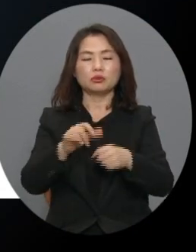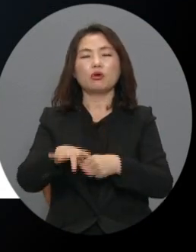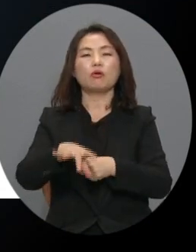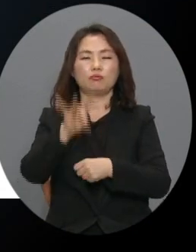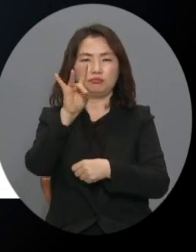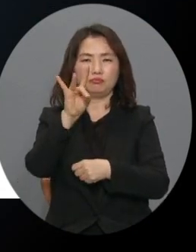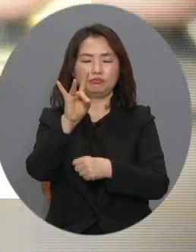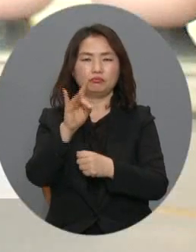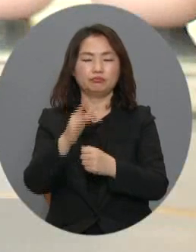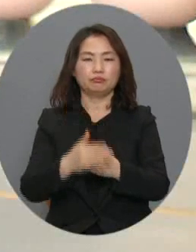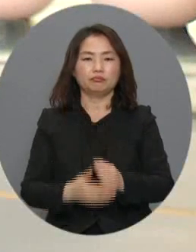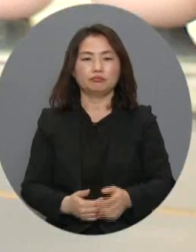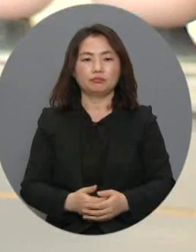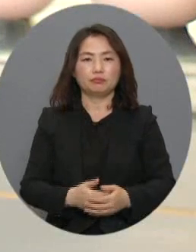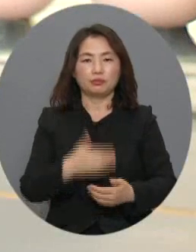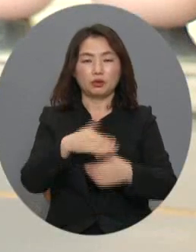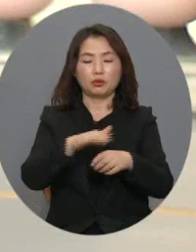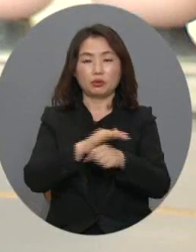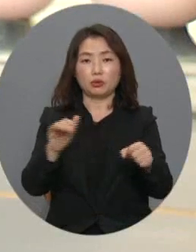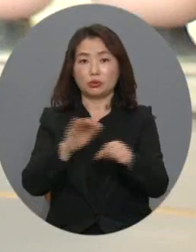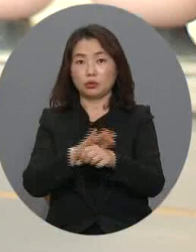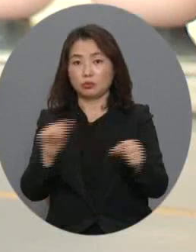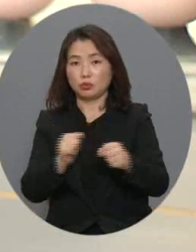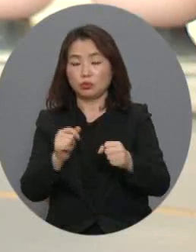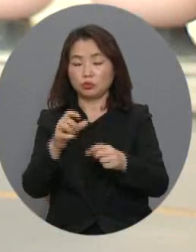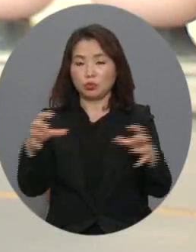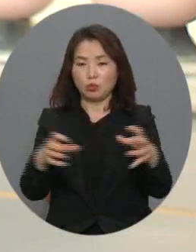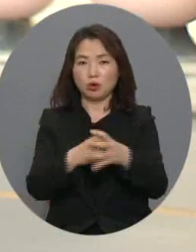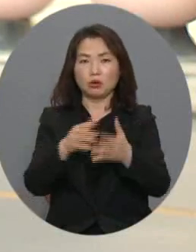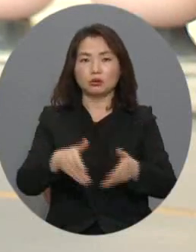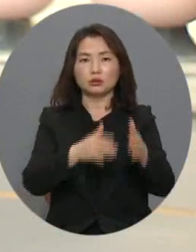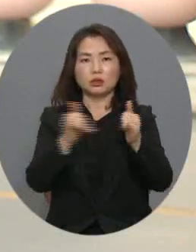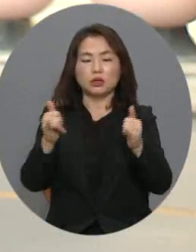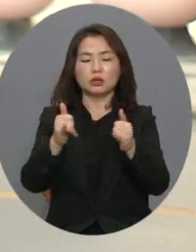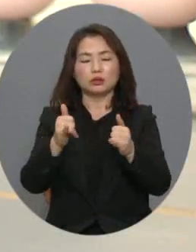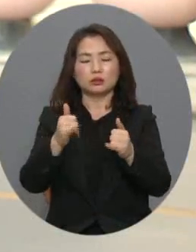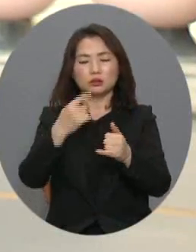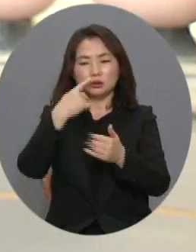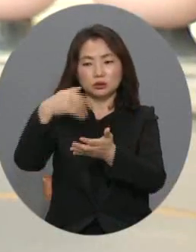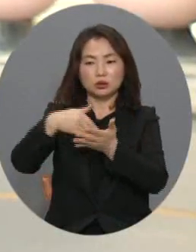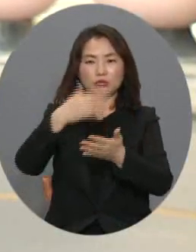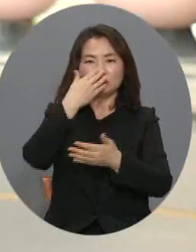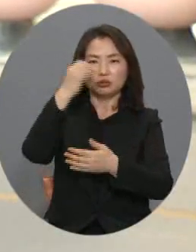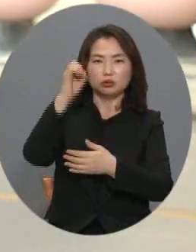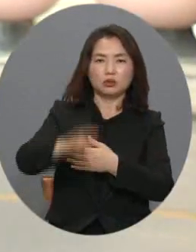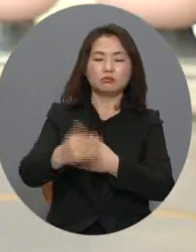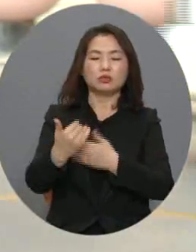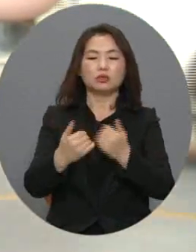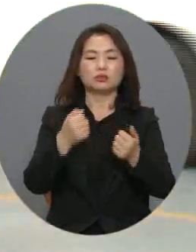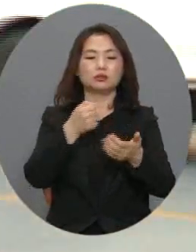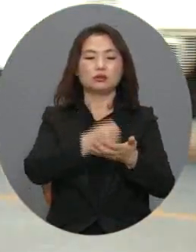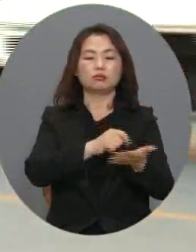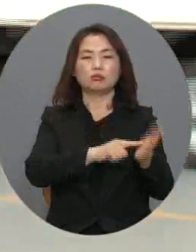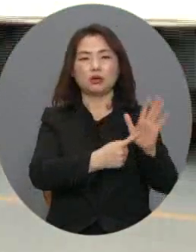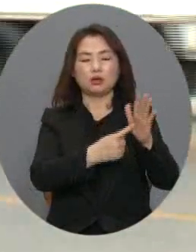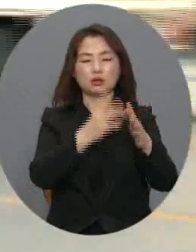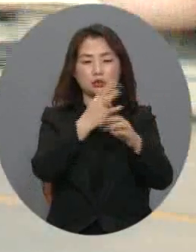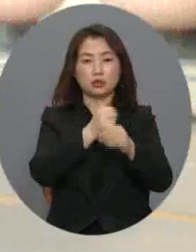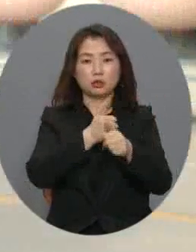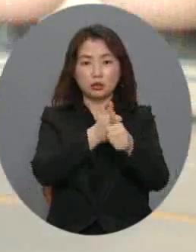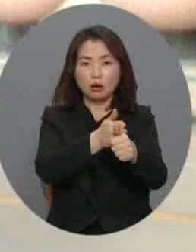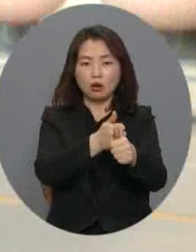사례다 보니까. 대구시와 경상북도의 통합이 시도민의 의견은 무시된 채 미리 정해놓은 결과와 일정에